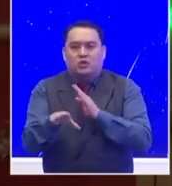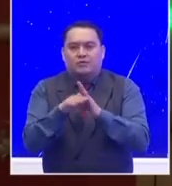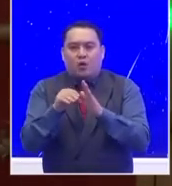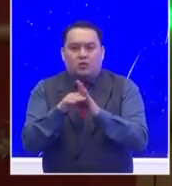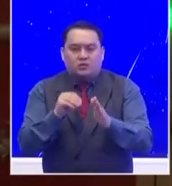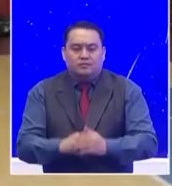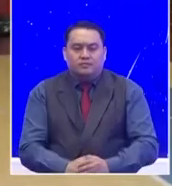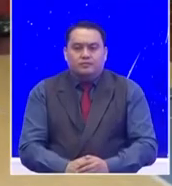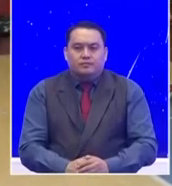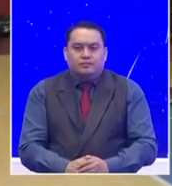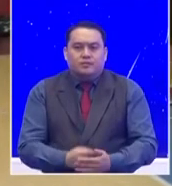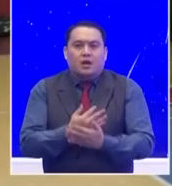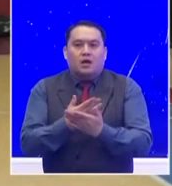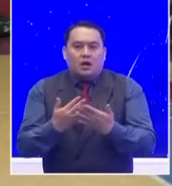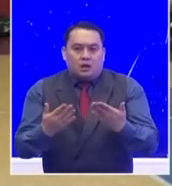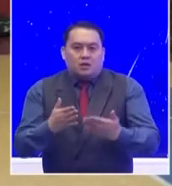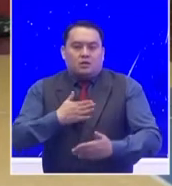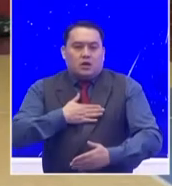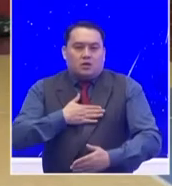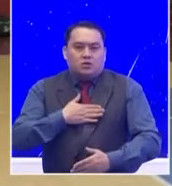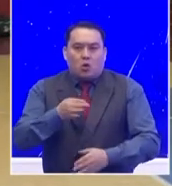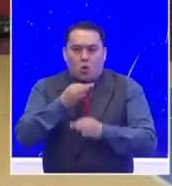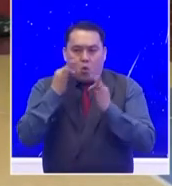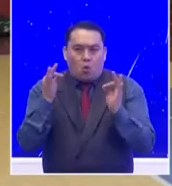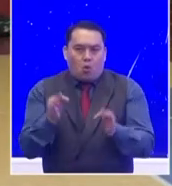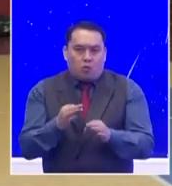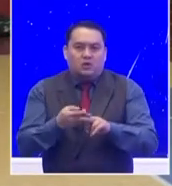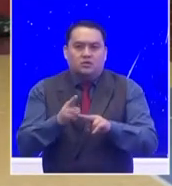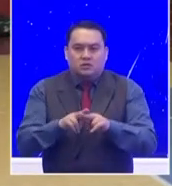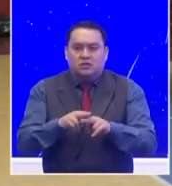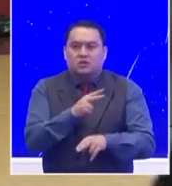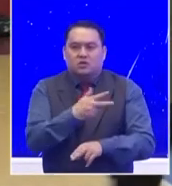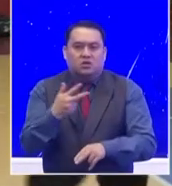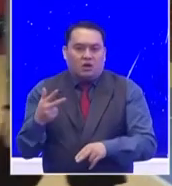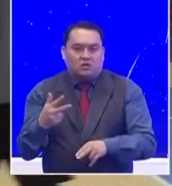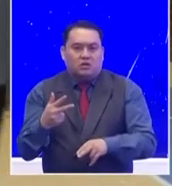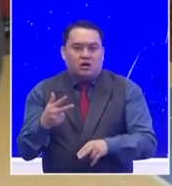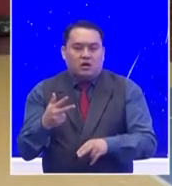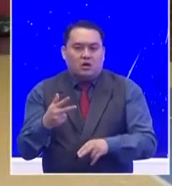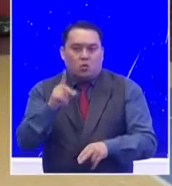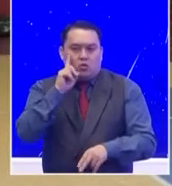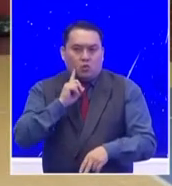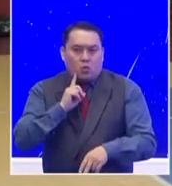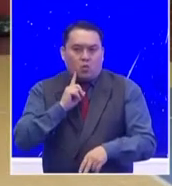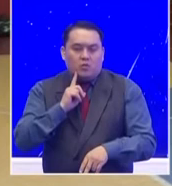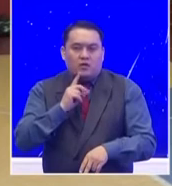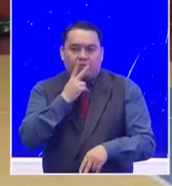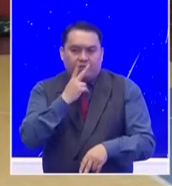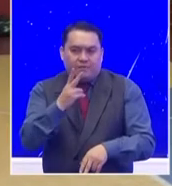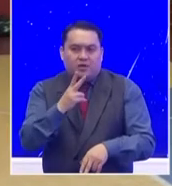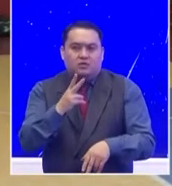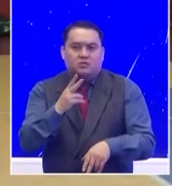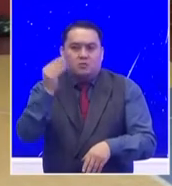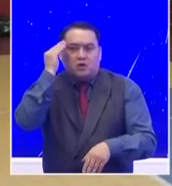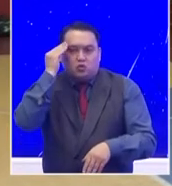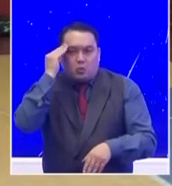Некоторые области именно принимают наш этот уже опыт с этим чемпионатом, потому что чемпионаты проводятся у нас именно их в